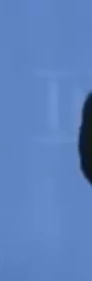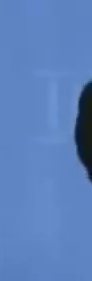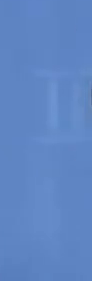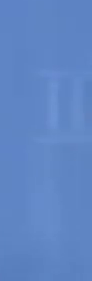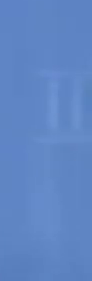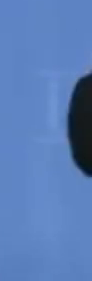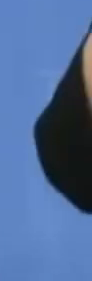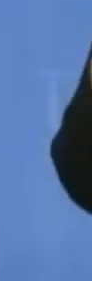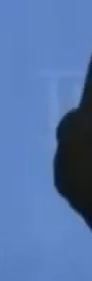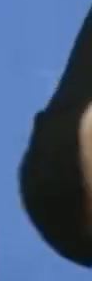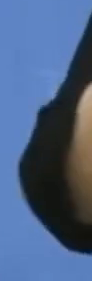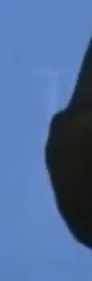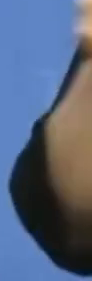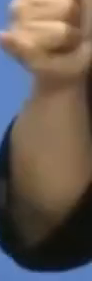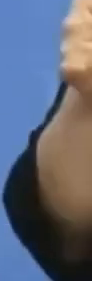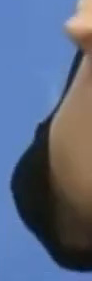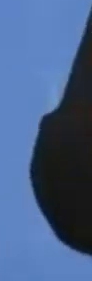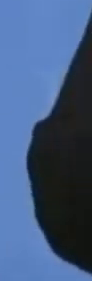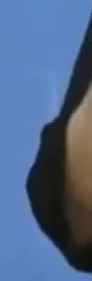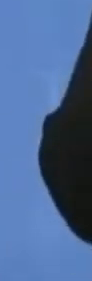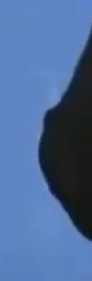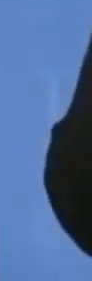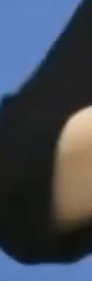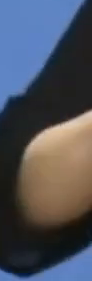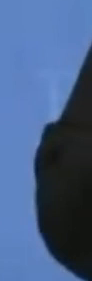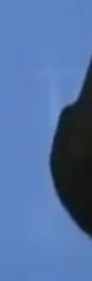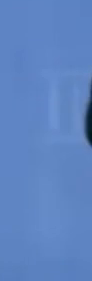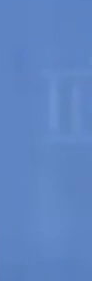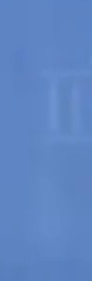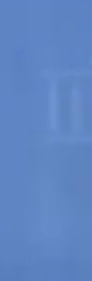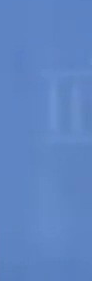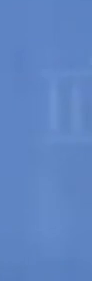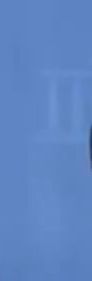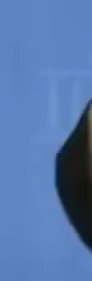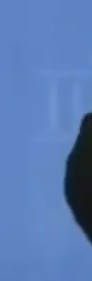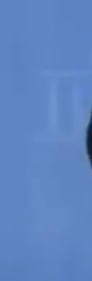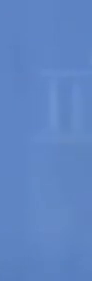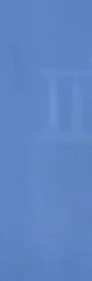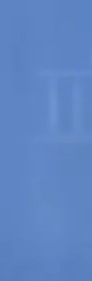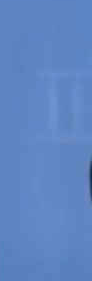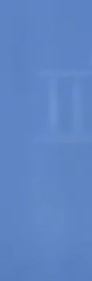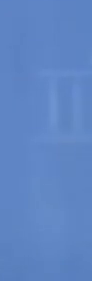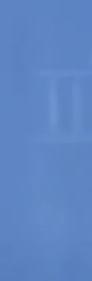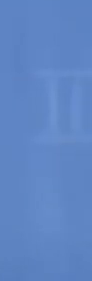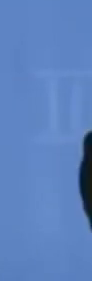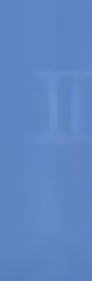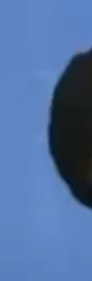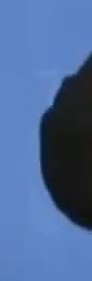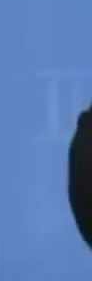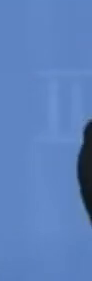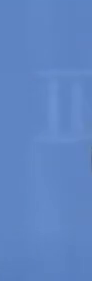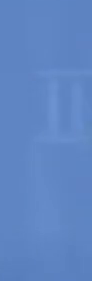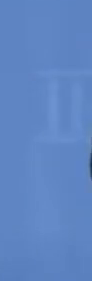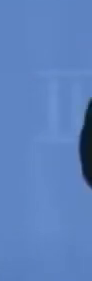있고 이를 국민이 수용할 수 있다면 역량이 있는 사람에게 능력과 전문성을